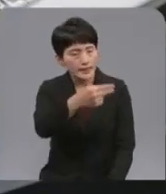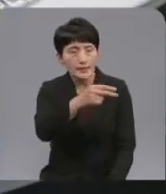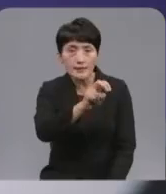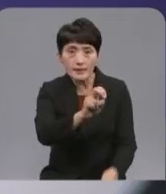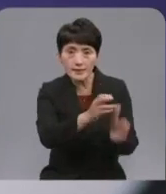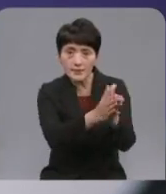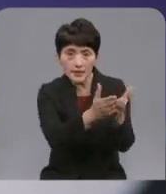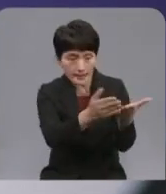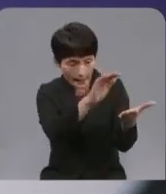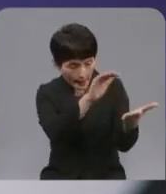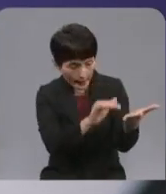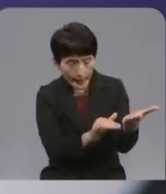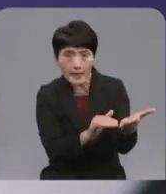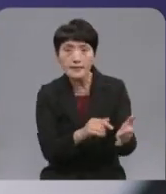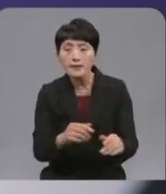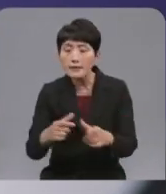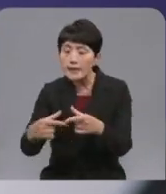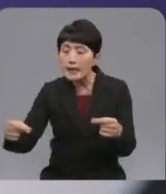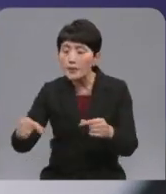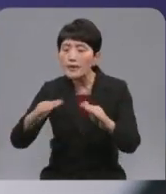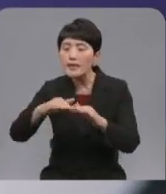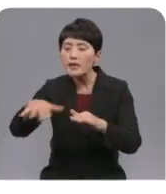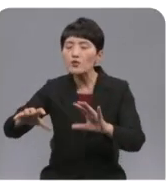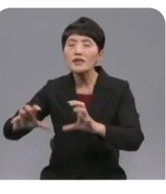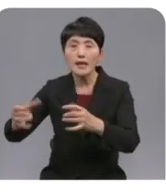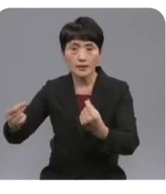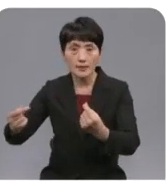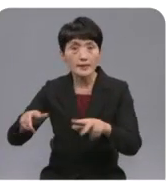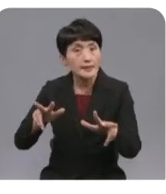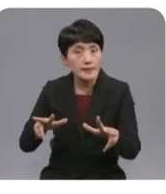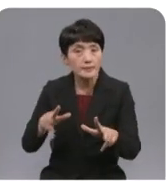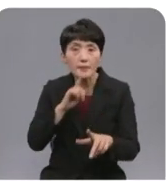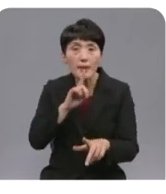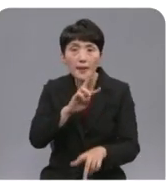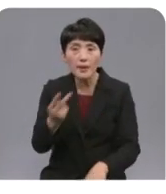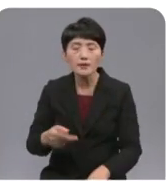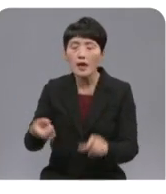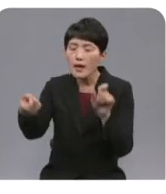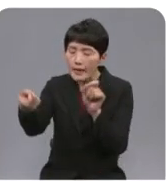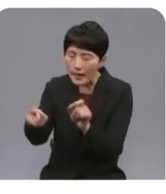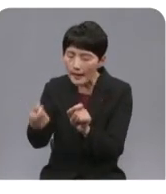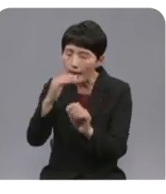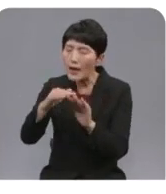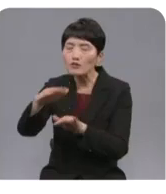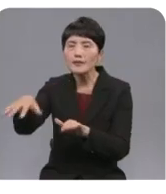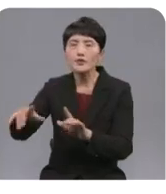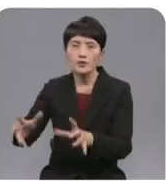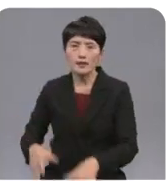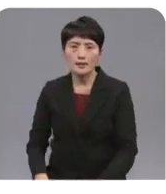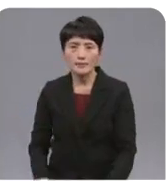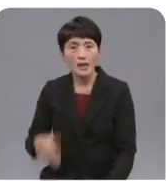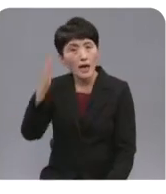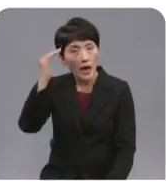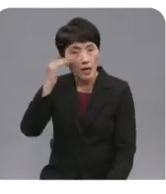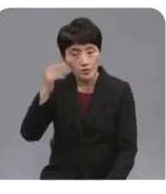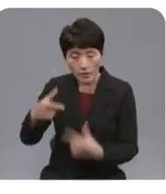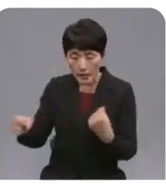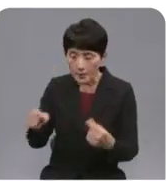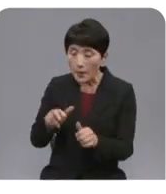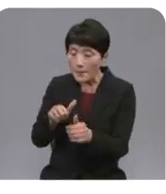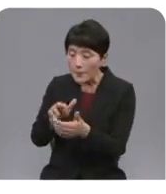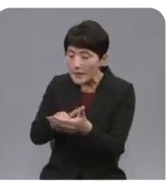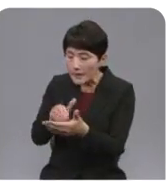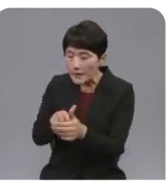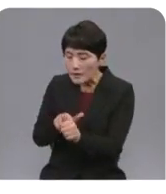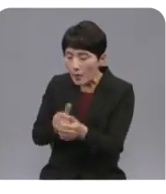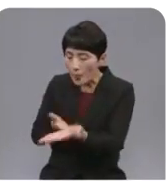弹。白皮书将日本定义为相近的邻国，并就韩日军事情报保护协定指出，两国正常